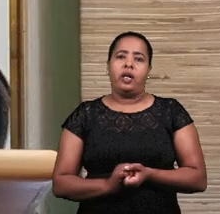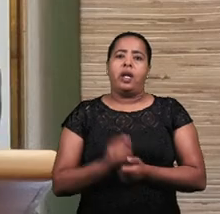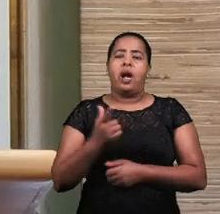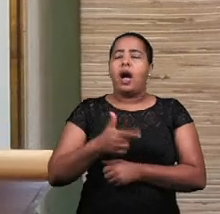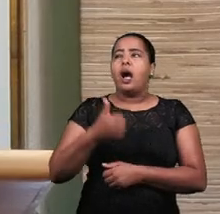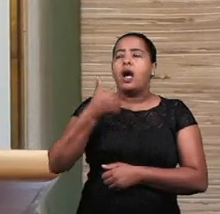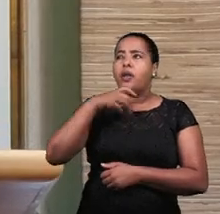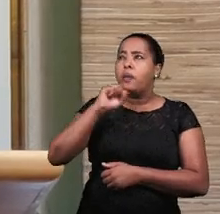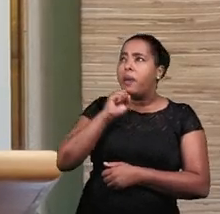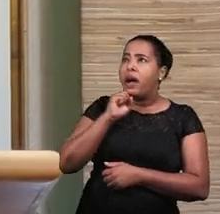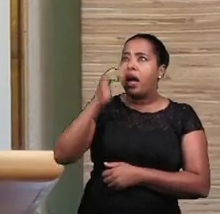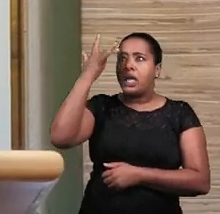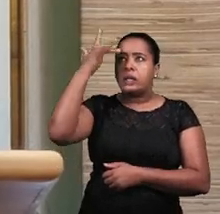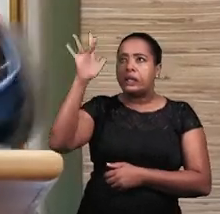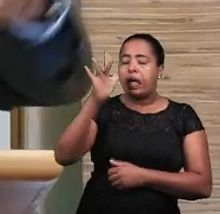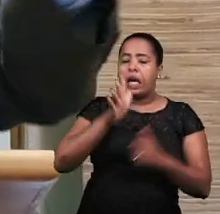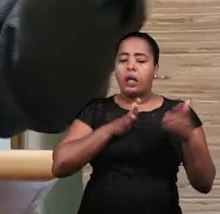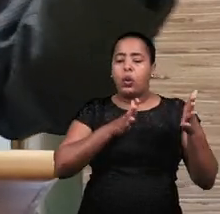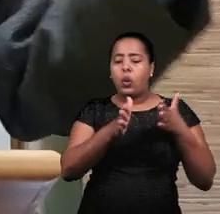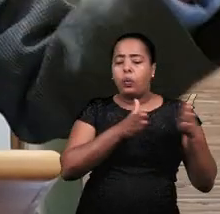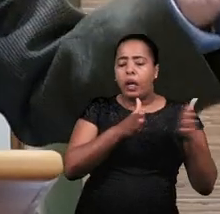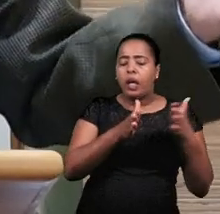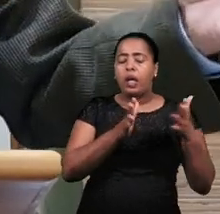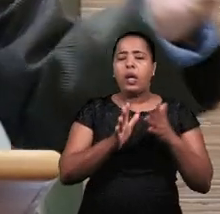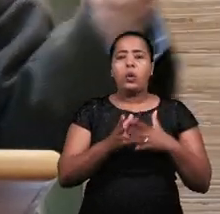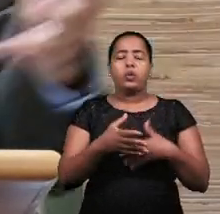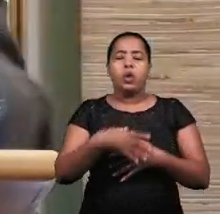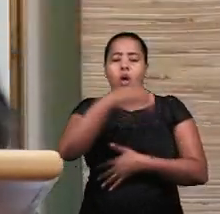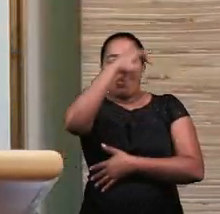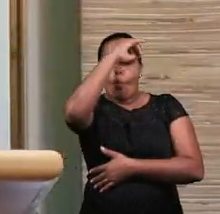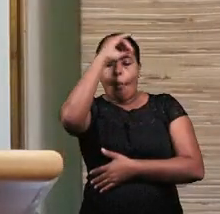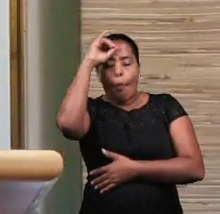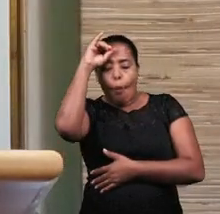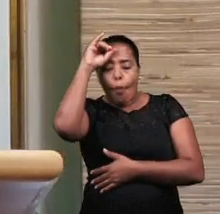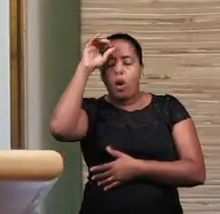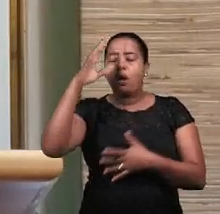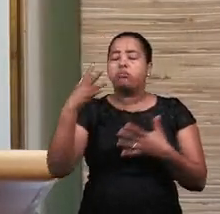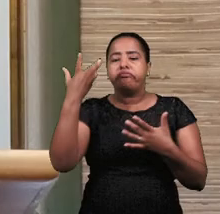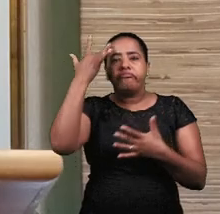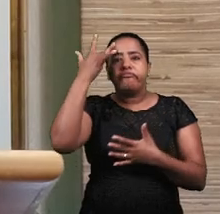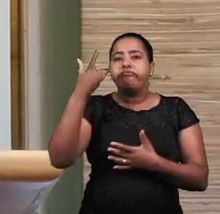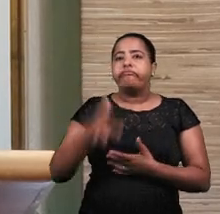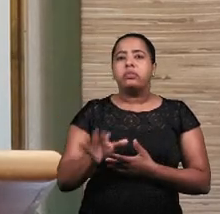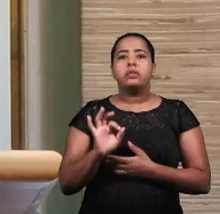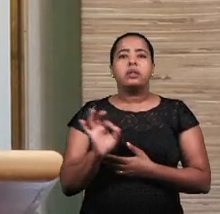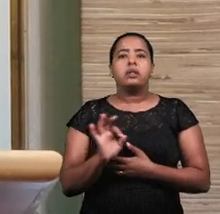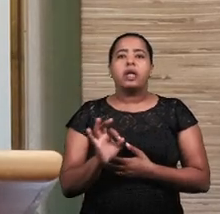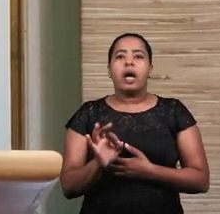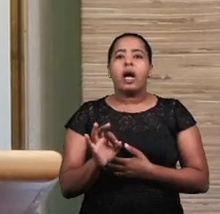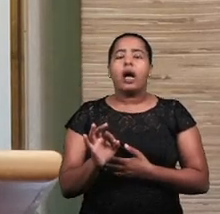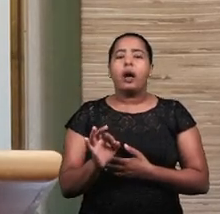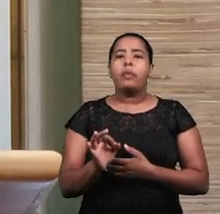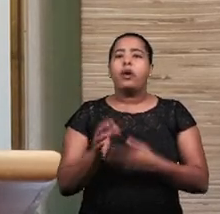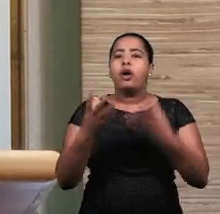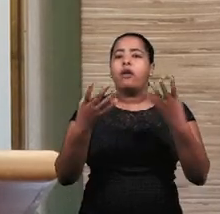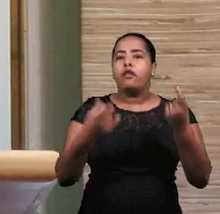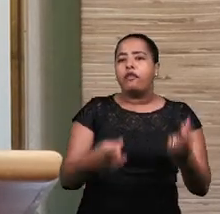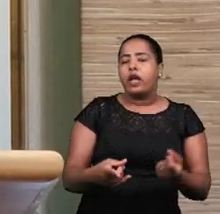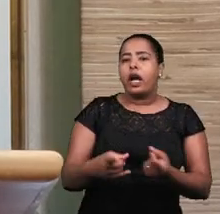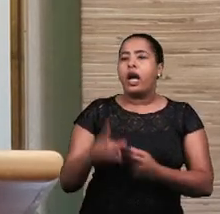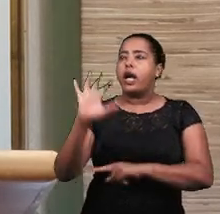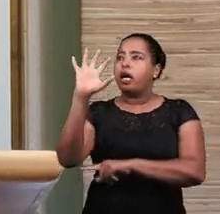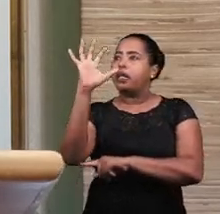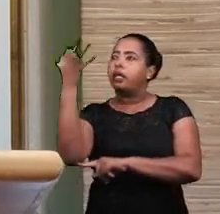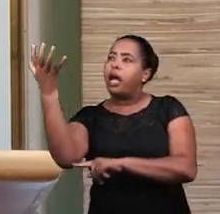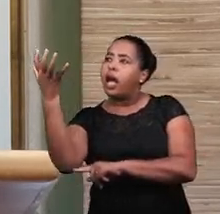comprennent pas très bien cette période de l'innocence, qu'ils étaient innocents. Quand ils ont gouverné la science du bien et du